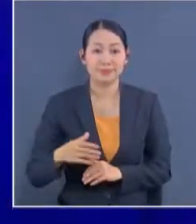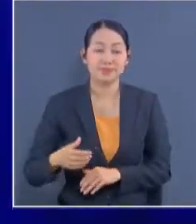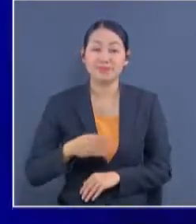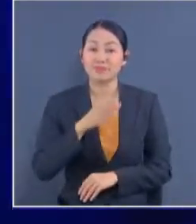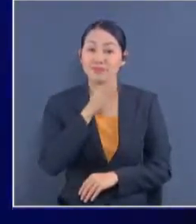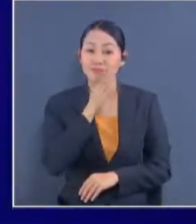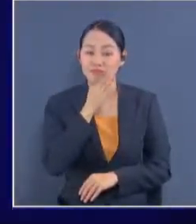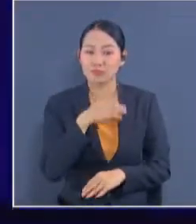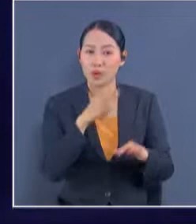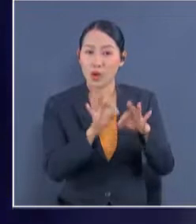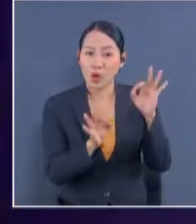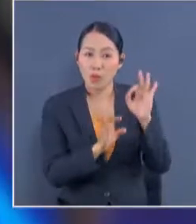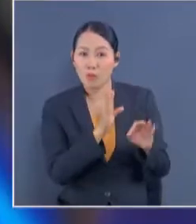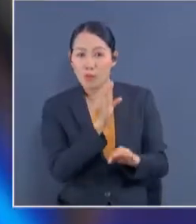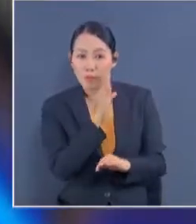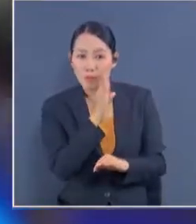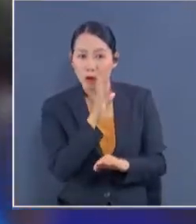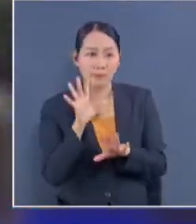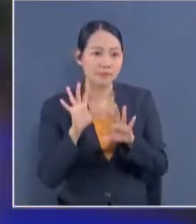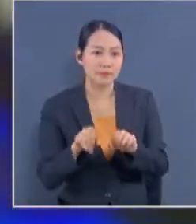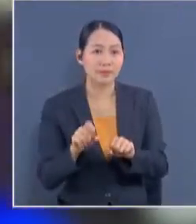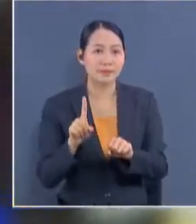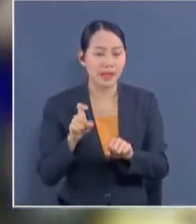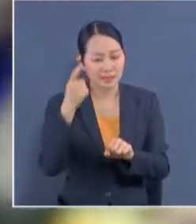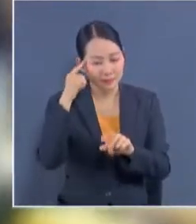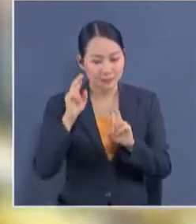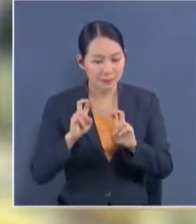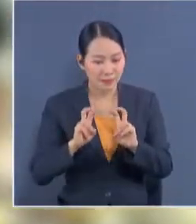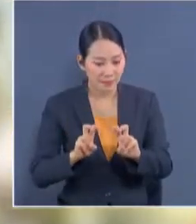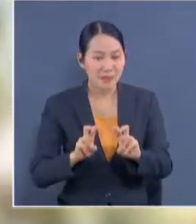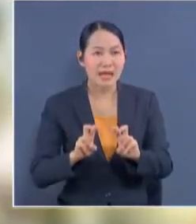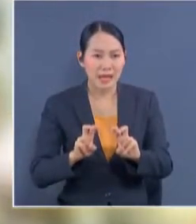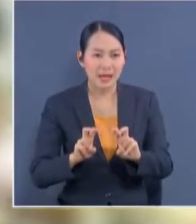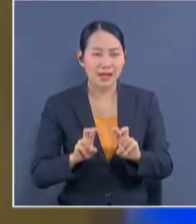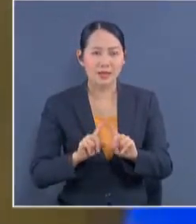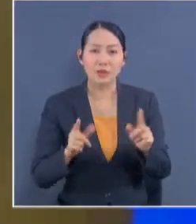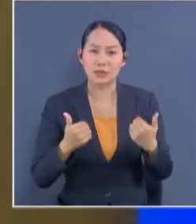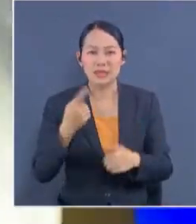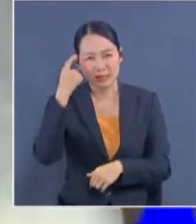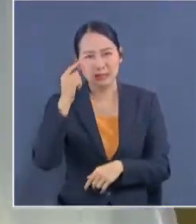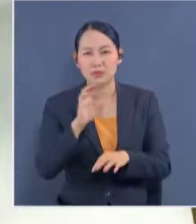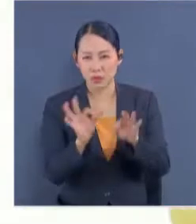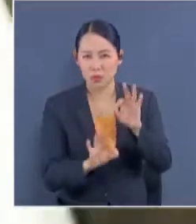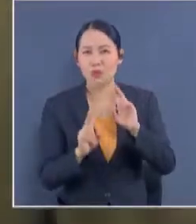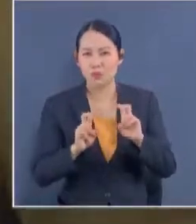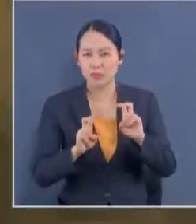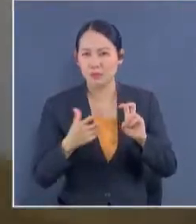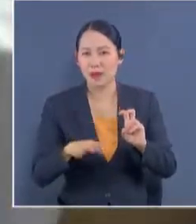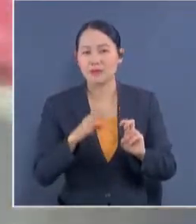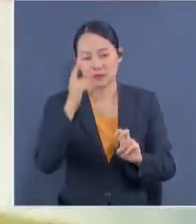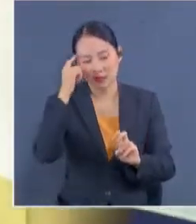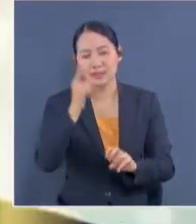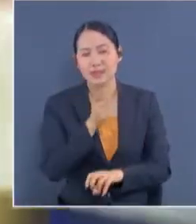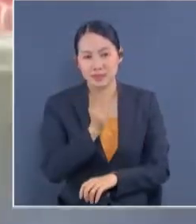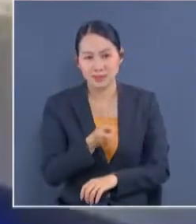ดำเนินคดีไม่ได้อยู่แล้วนี่จากประเด็นนี้คุณผู้ชมครับลองมาฟังอีกด้านนึงรองผู้บังคับการตำรวจนครบาล6ครับรอง